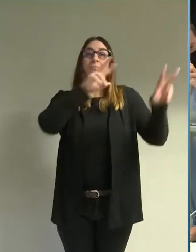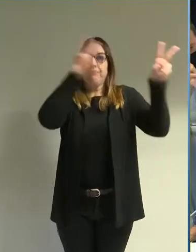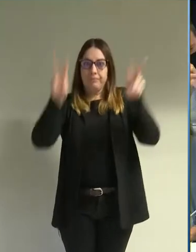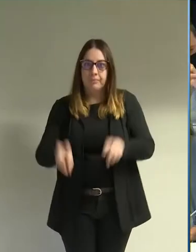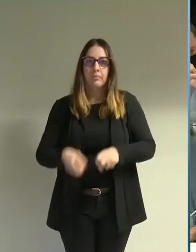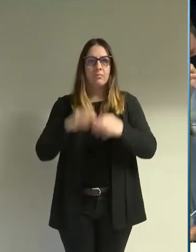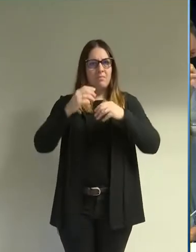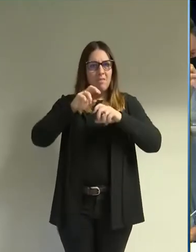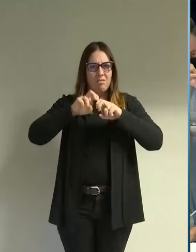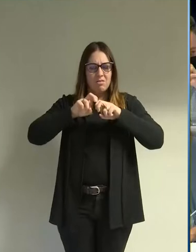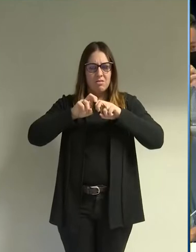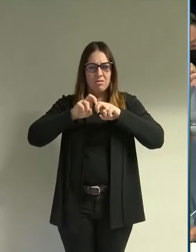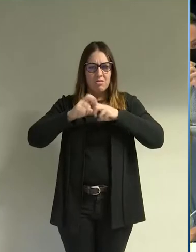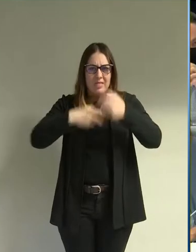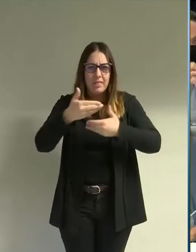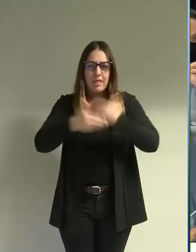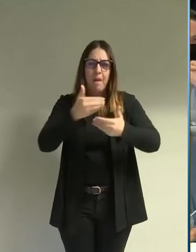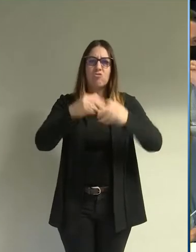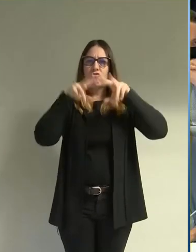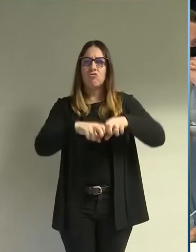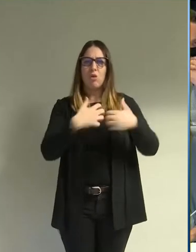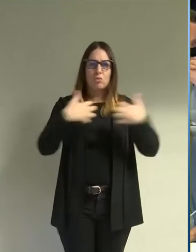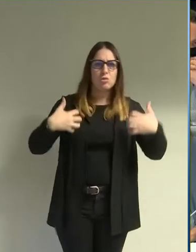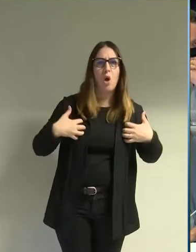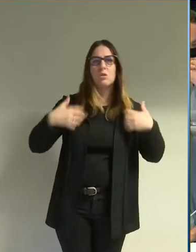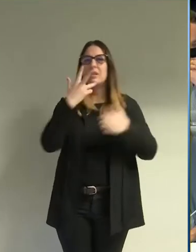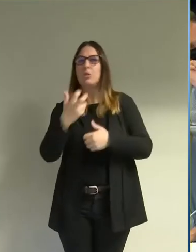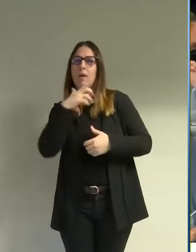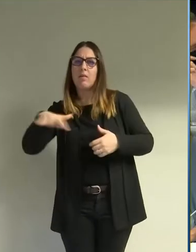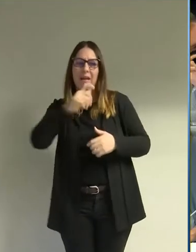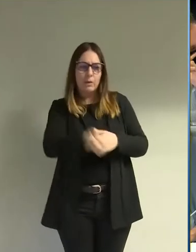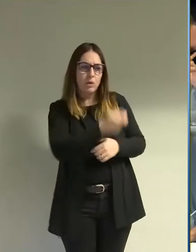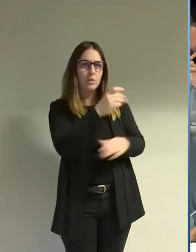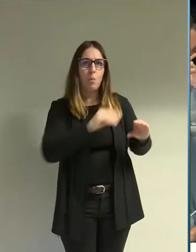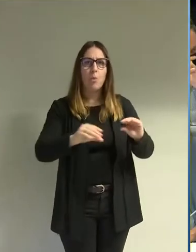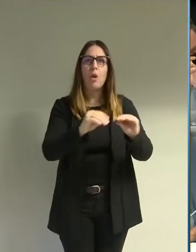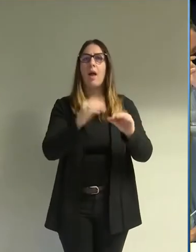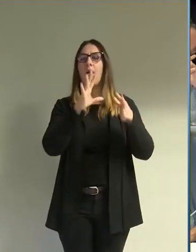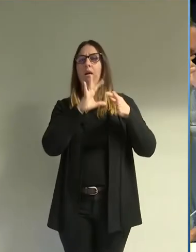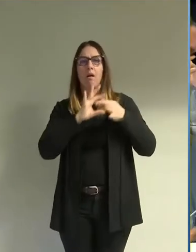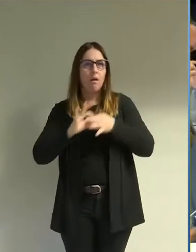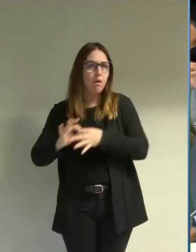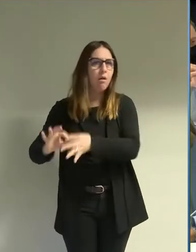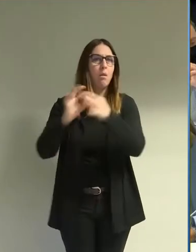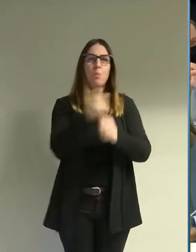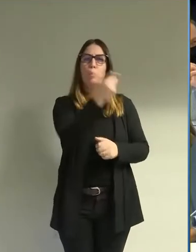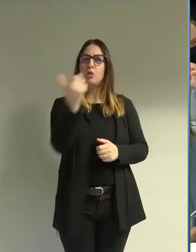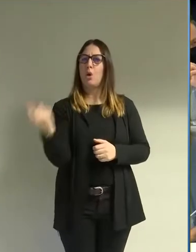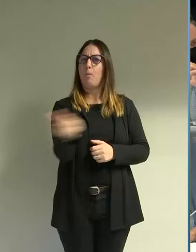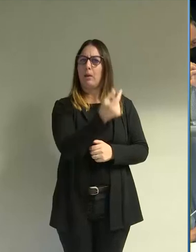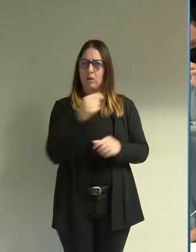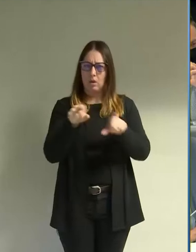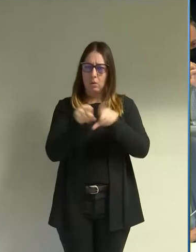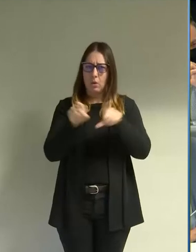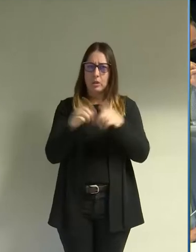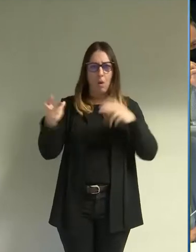résolument ancré dans la science la participation citoyenne l'émulation culturelle l'éducation populaire et la coopération multi acteurs et en mobilisant